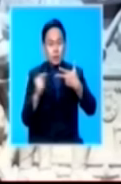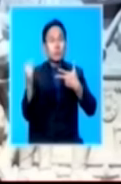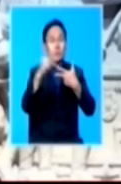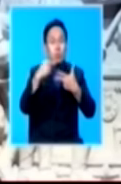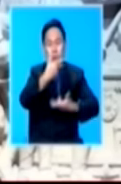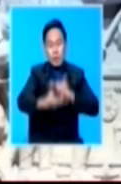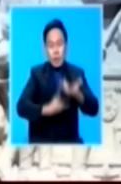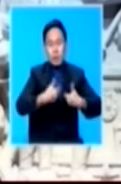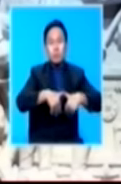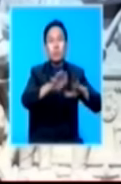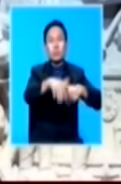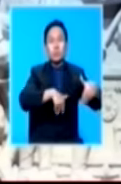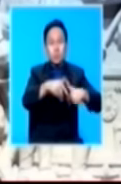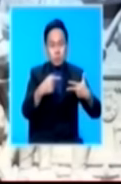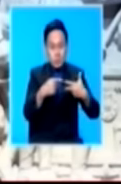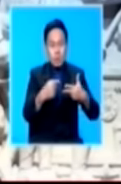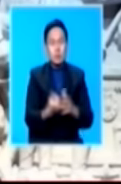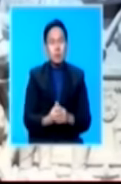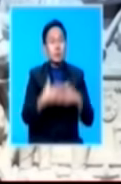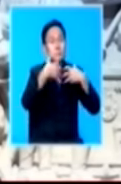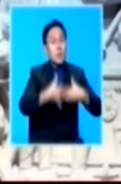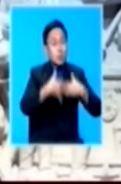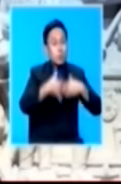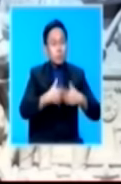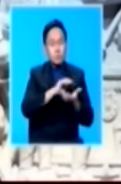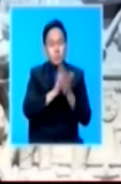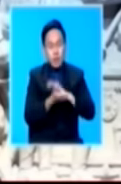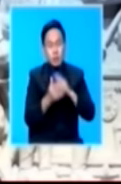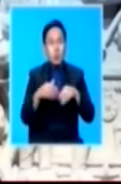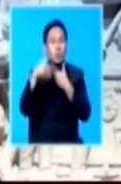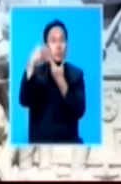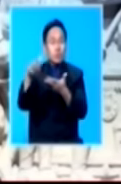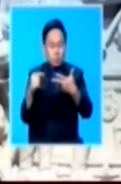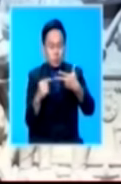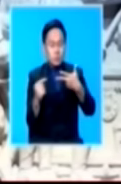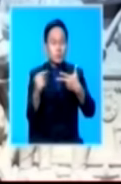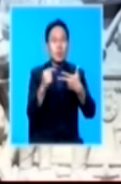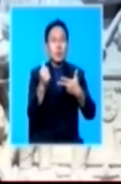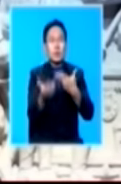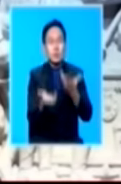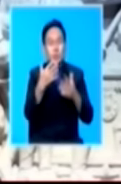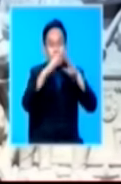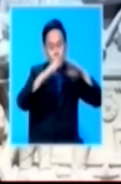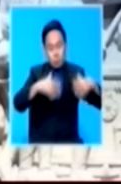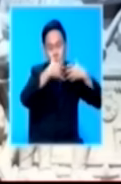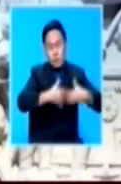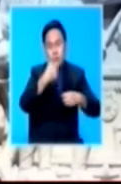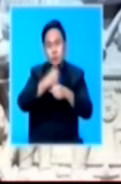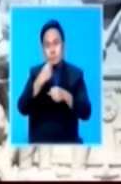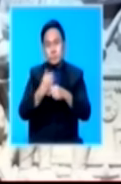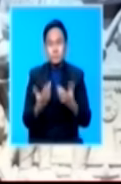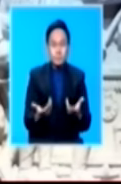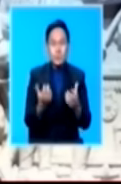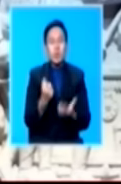ชุมชนหรือแปรรูปขั้นที่หนึ่งจากนั้นก็ไปส่งไประยะที่สองนะครับส่งไปโรงงานส่งไปอะไรก็แล้วแต่นะมัน